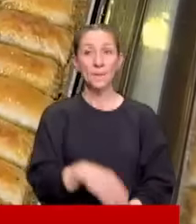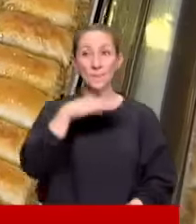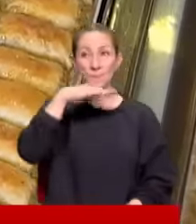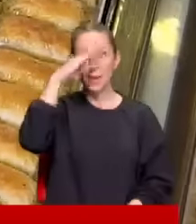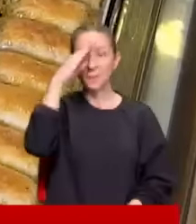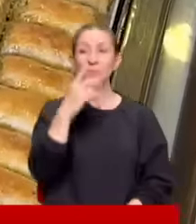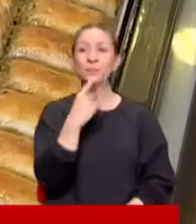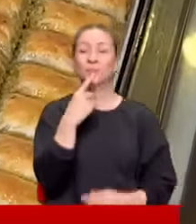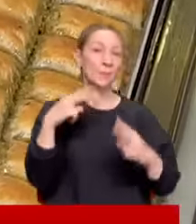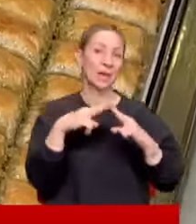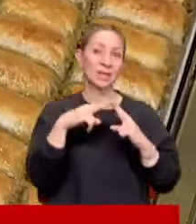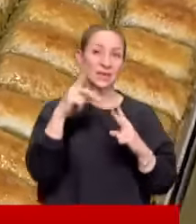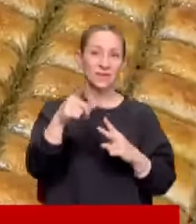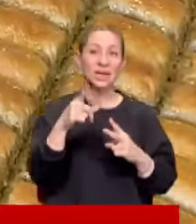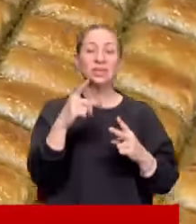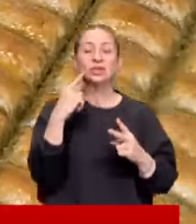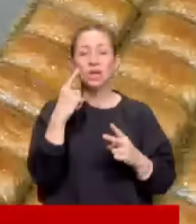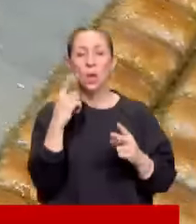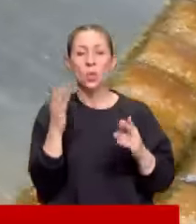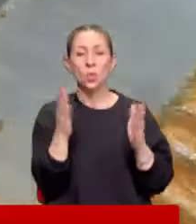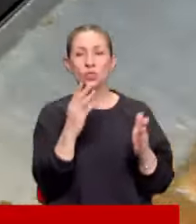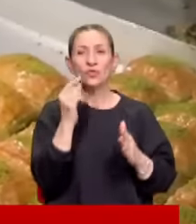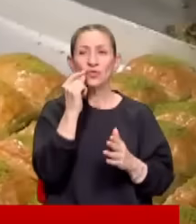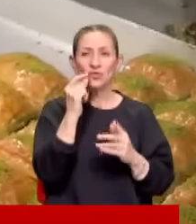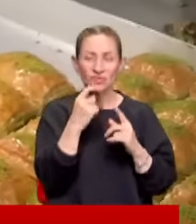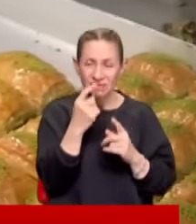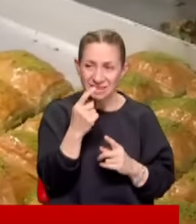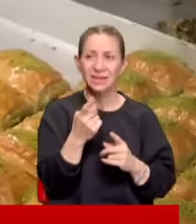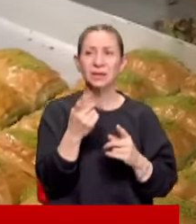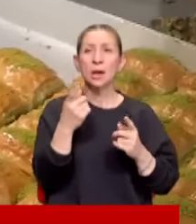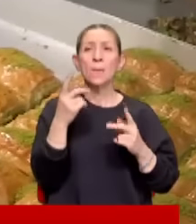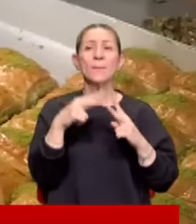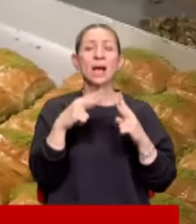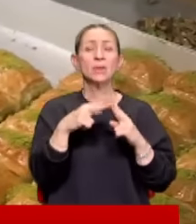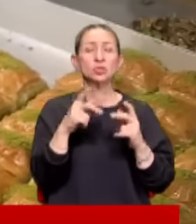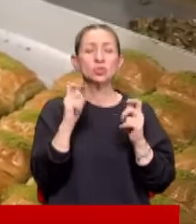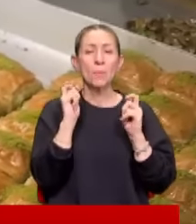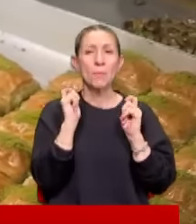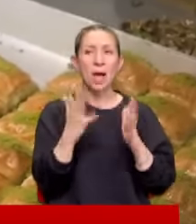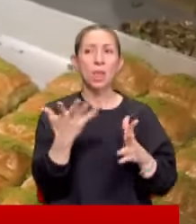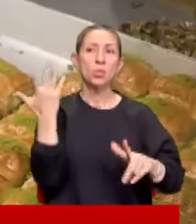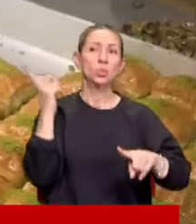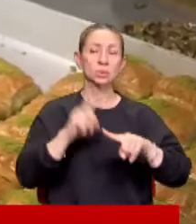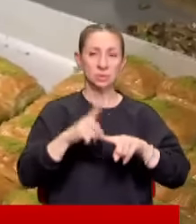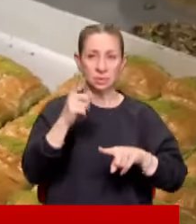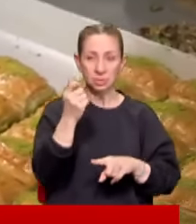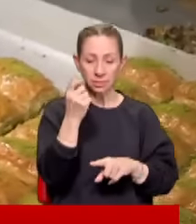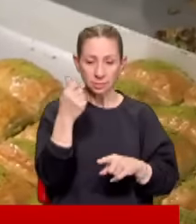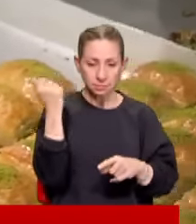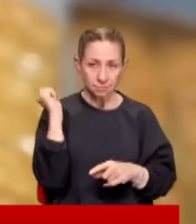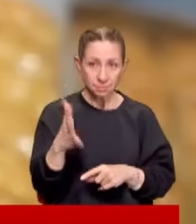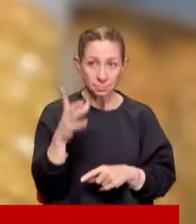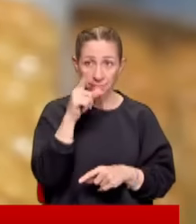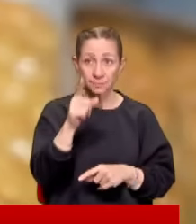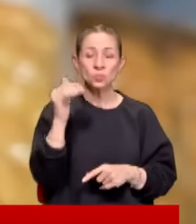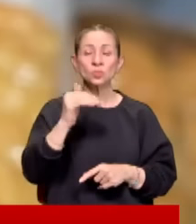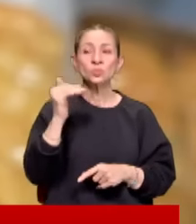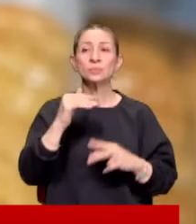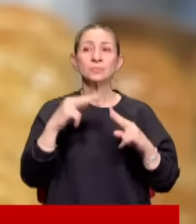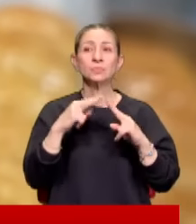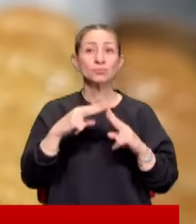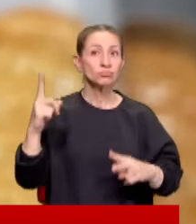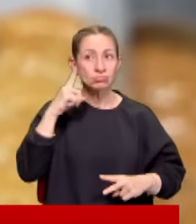Bayramın tadı baklavayla mah şekeriydi, unuydu, fıstığıydı derken baklava da çoktan lüks oldu. Fiyatlar el yakarken ucuz